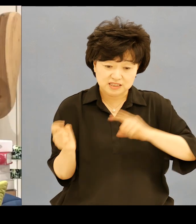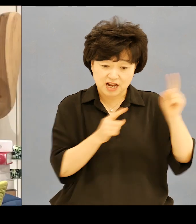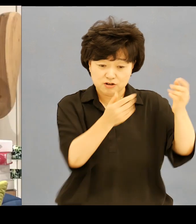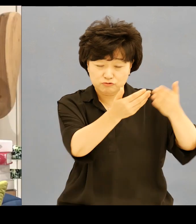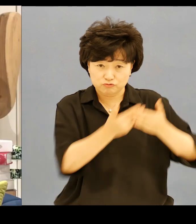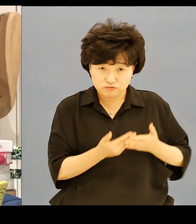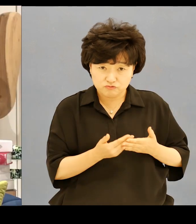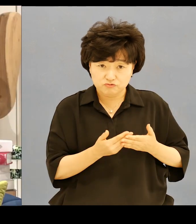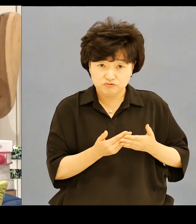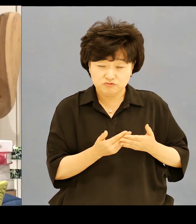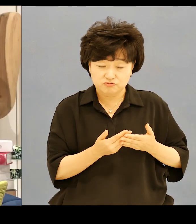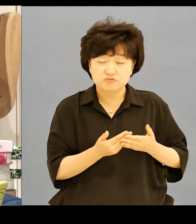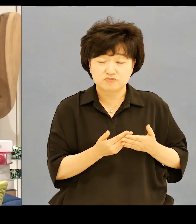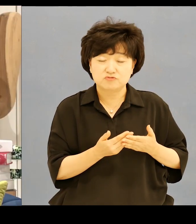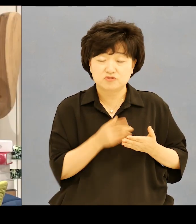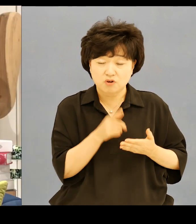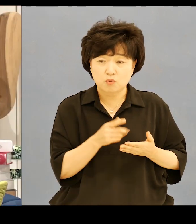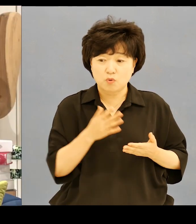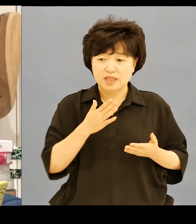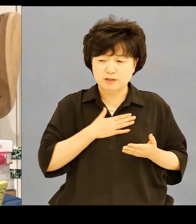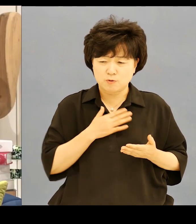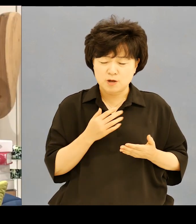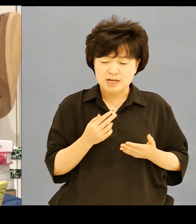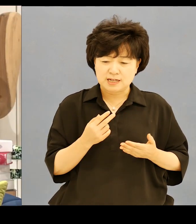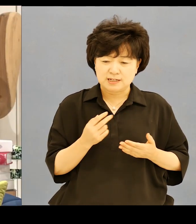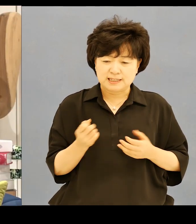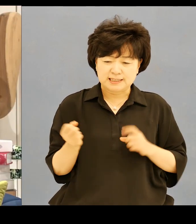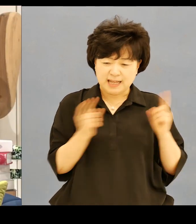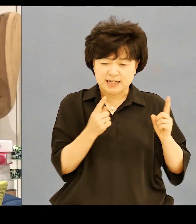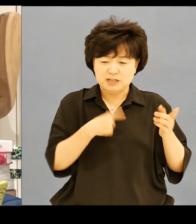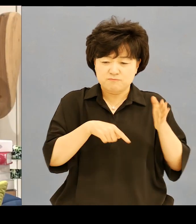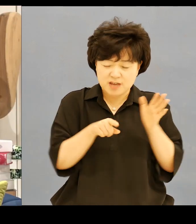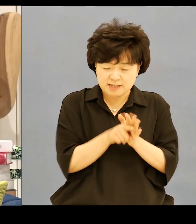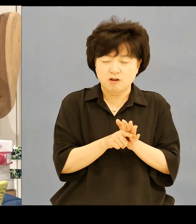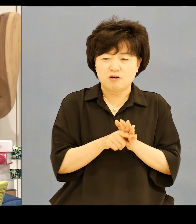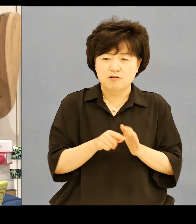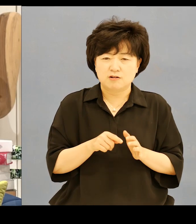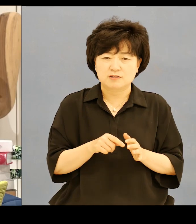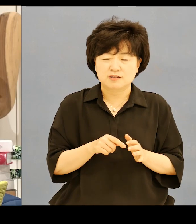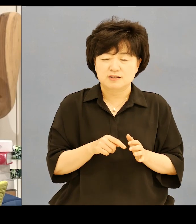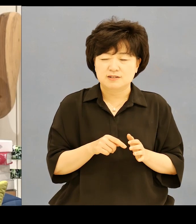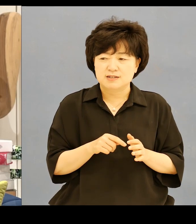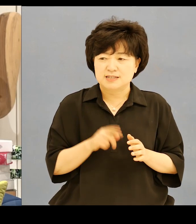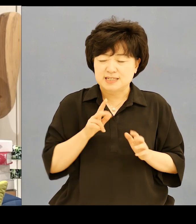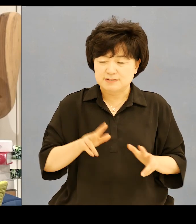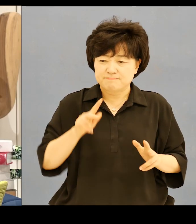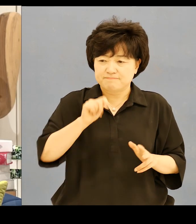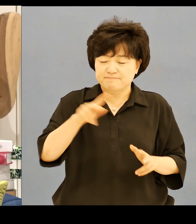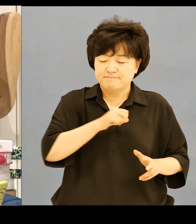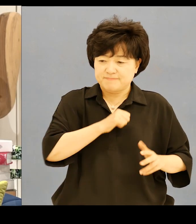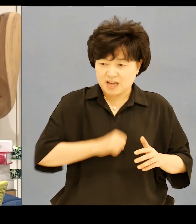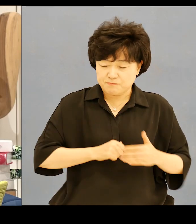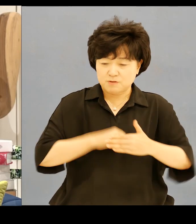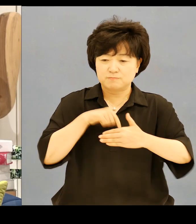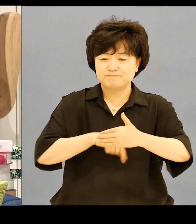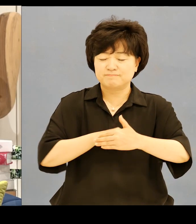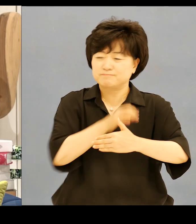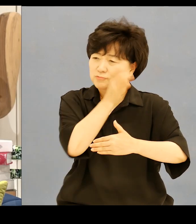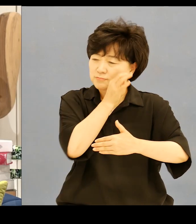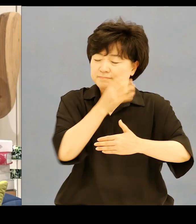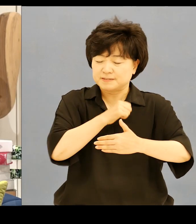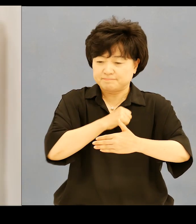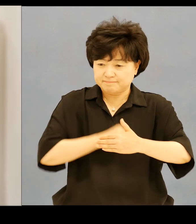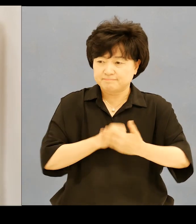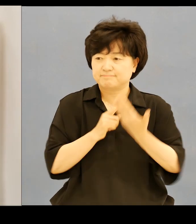저도 살고 싶어서 방송에 출연해 이제 오늘도 나왔고 네. 계속해서 나오는 거였거든요. 네네. 근데